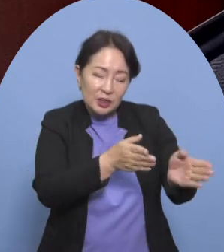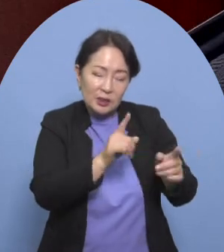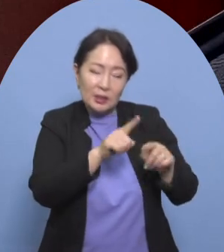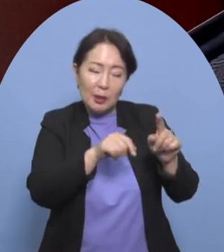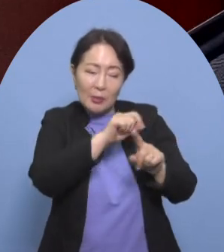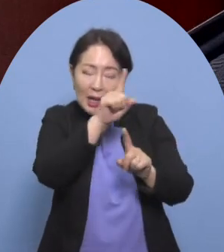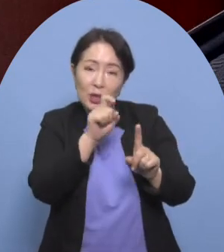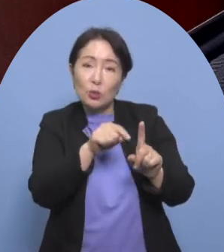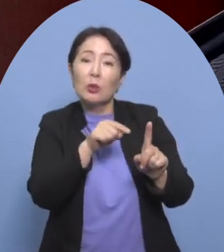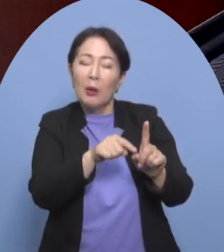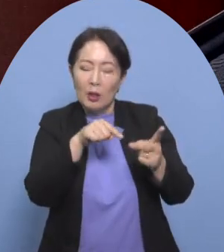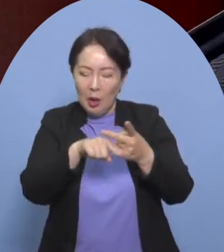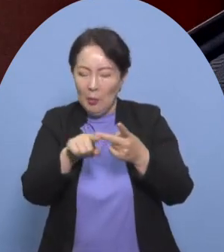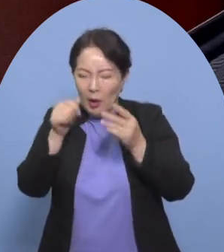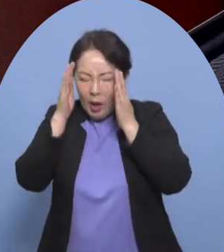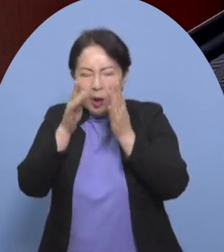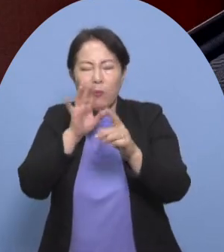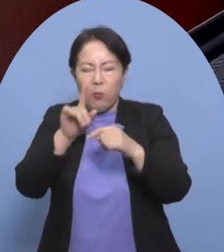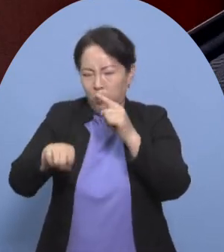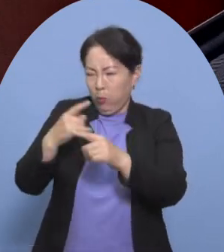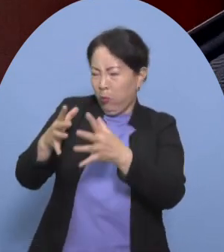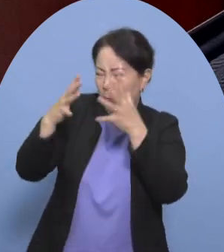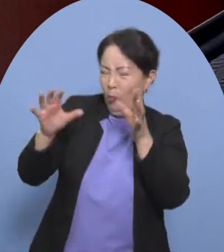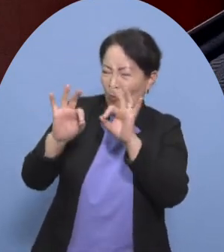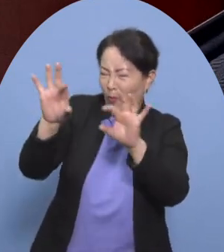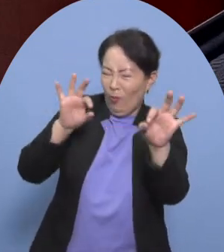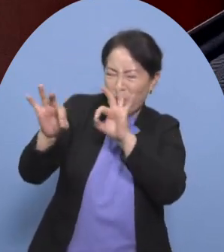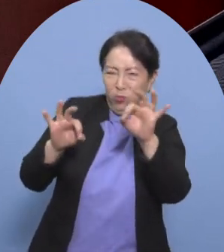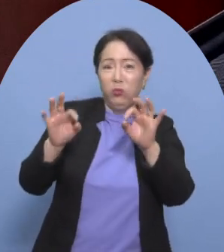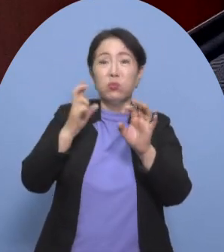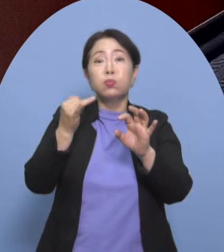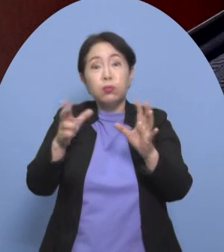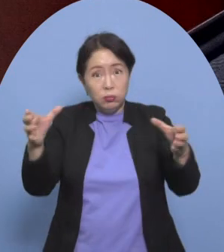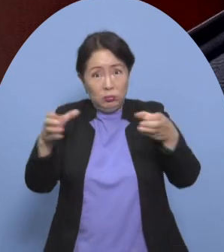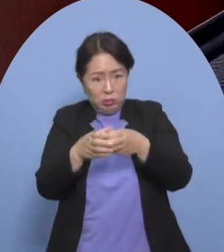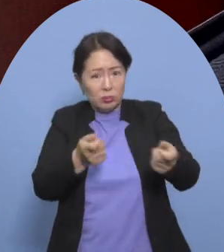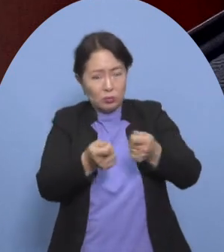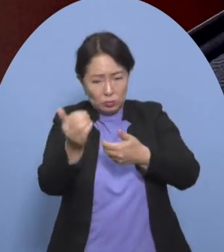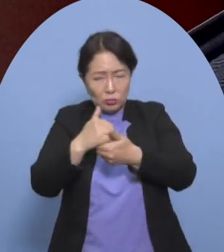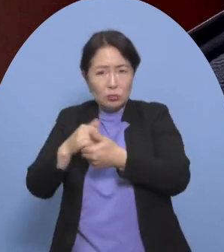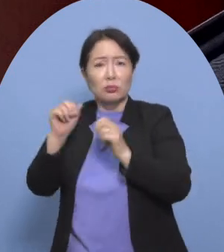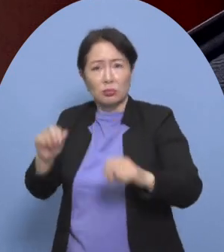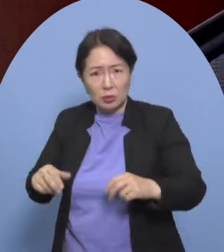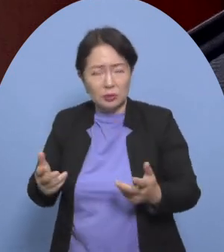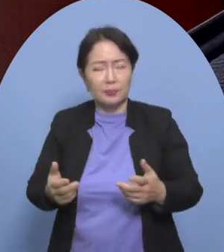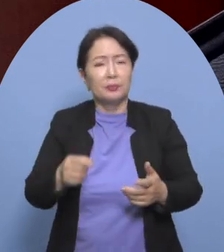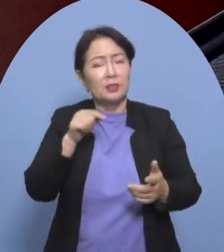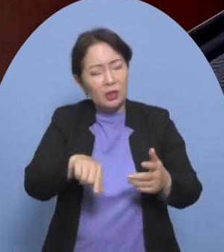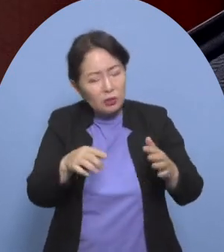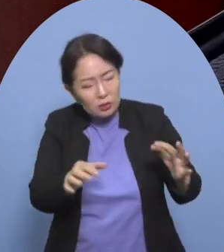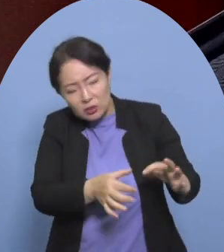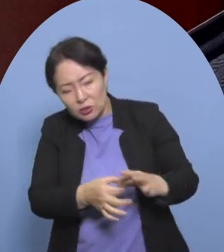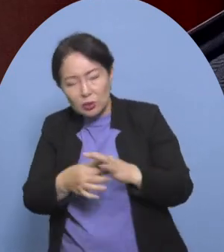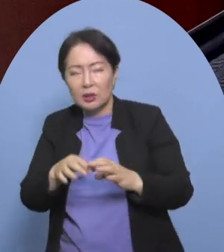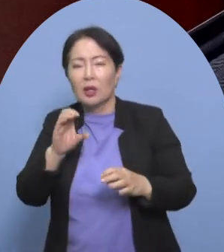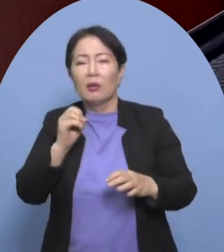асуудалтай байна уу, ямар чиглэл төлхөө анхааралтай хугаад ингээд сонгон зас клуб дугуйлангийн зохицуултуудыг хийж болно. Энэ дээр